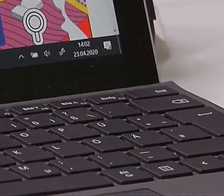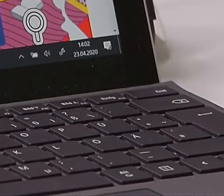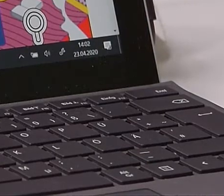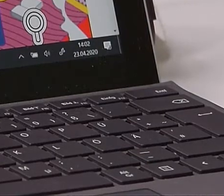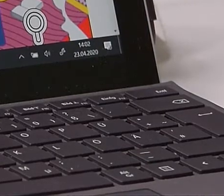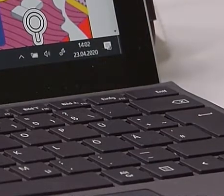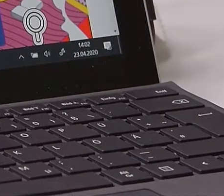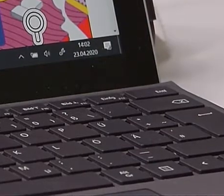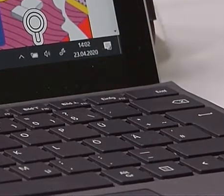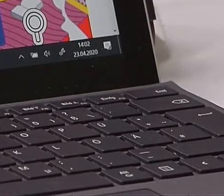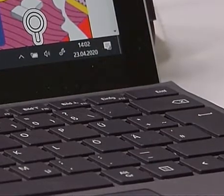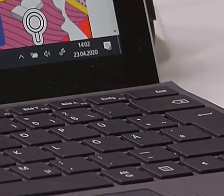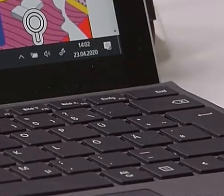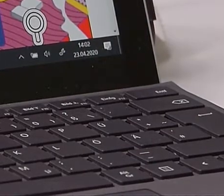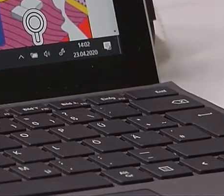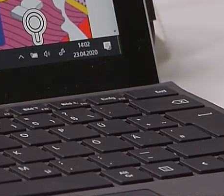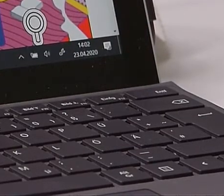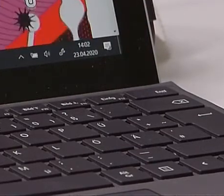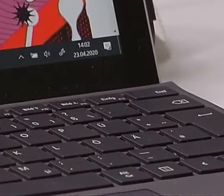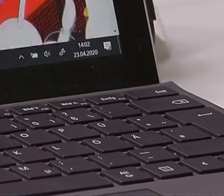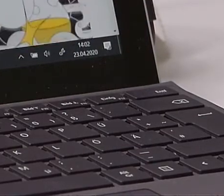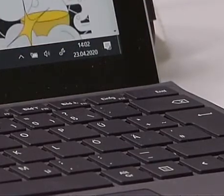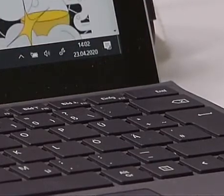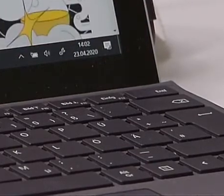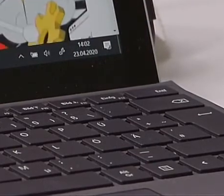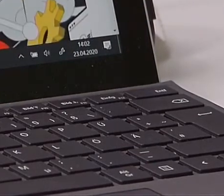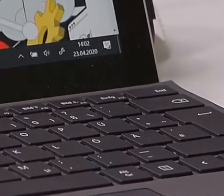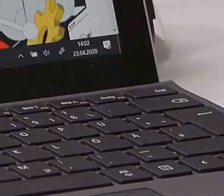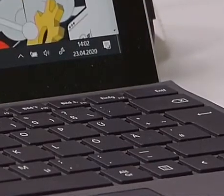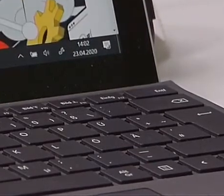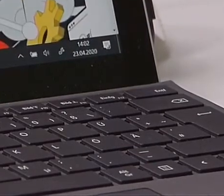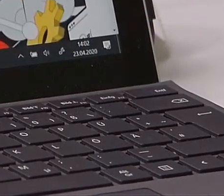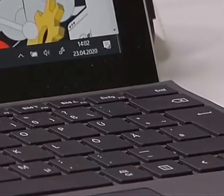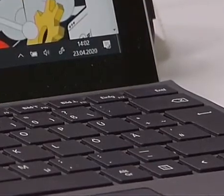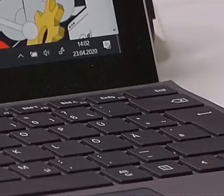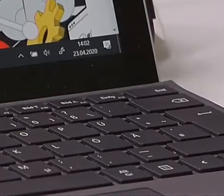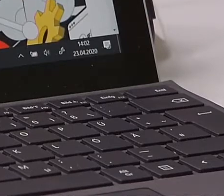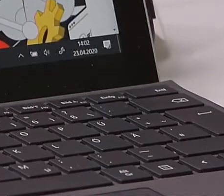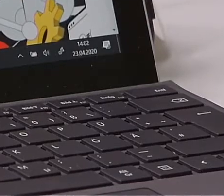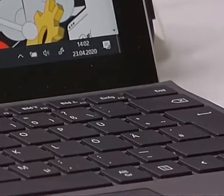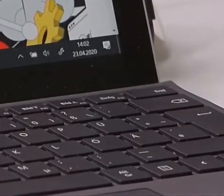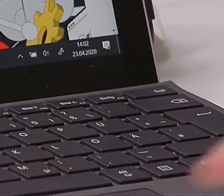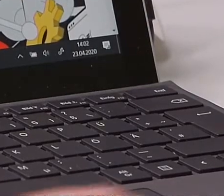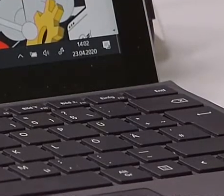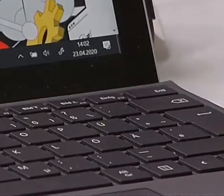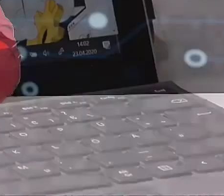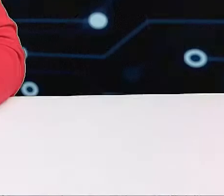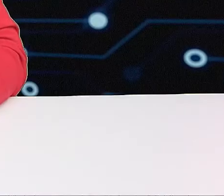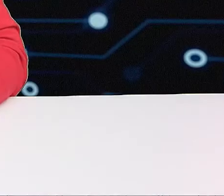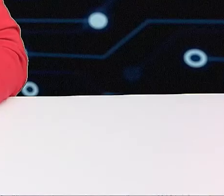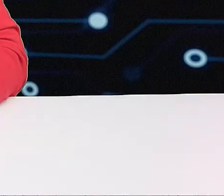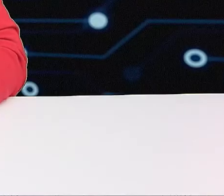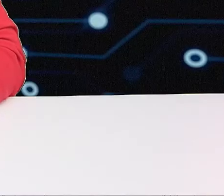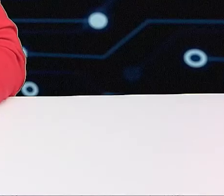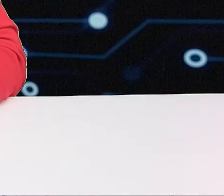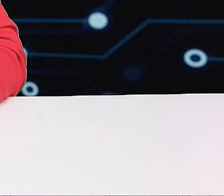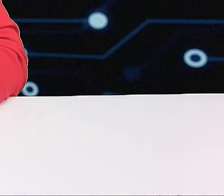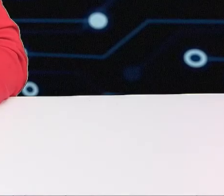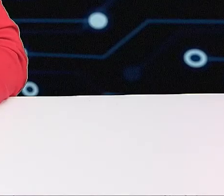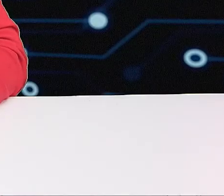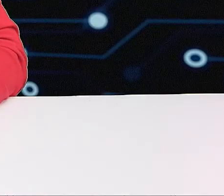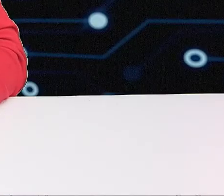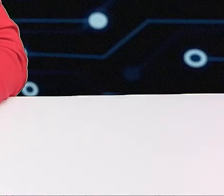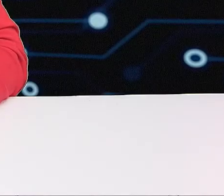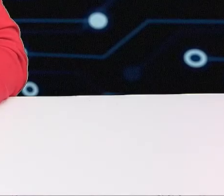ist was zum Experimentieren, Programmieren, künstliche Intelligenz und so weiter. Wir hatten in den letzten Wochen schon die Nora